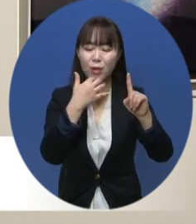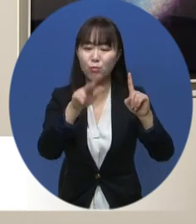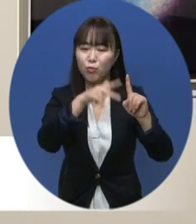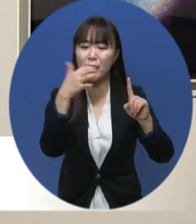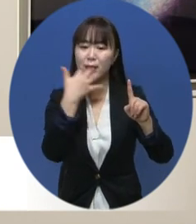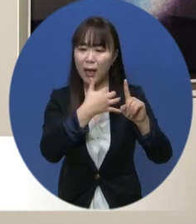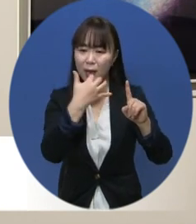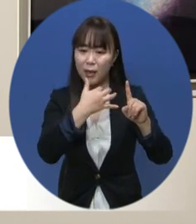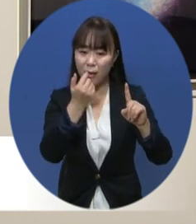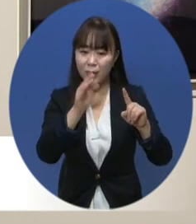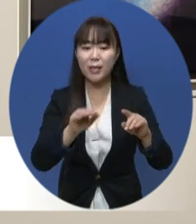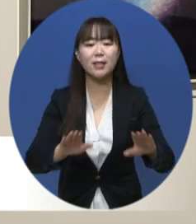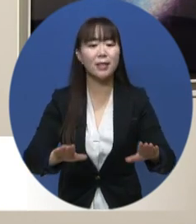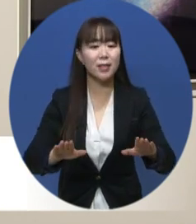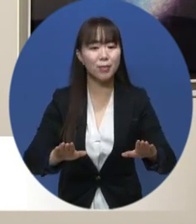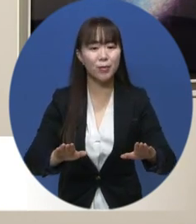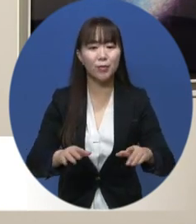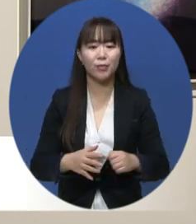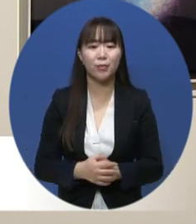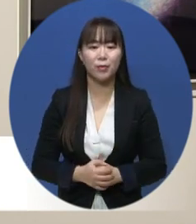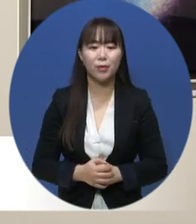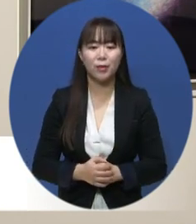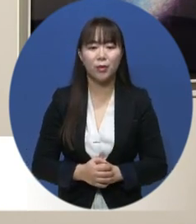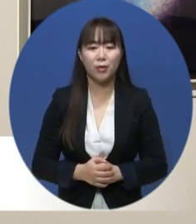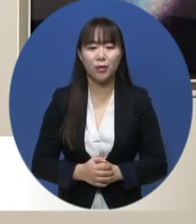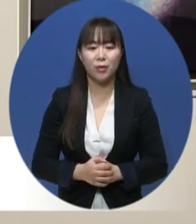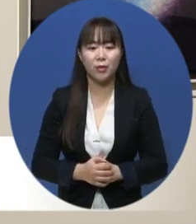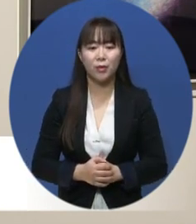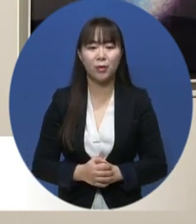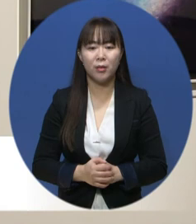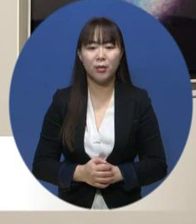다 넣었다면 지금은 하나하나